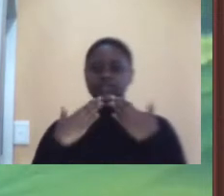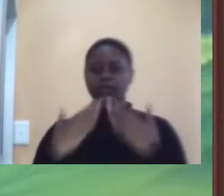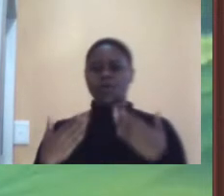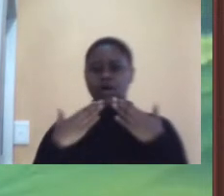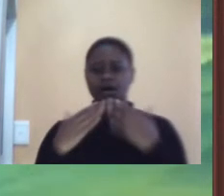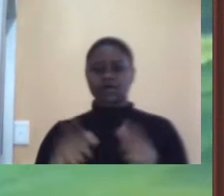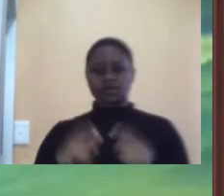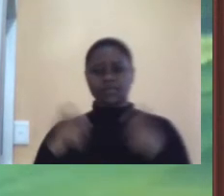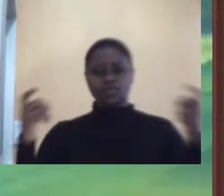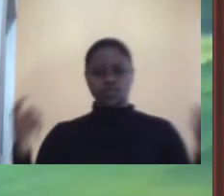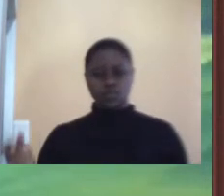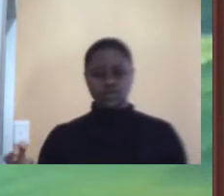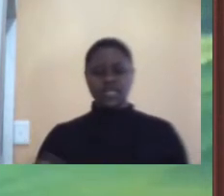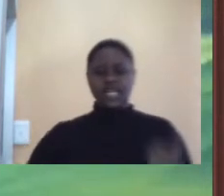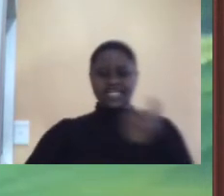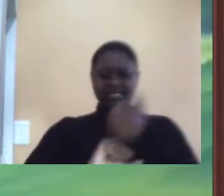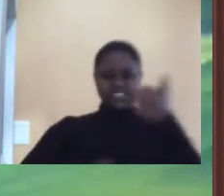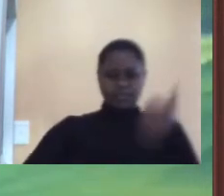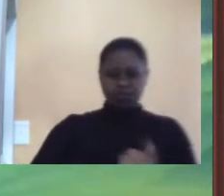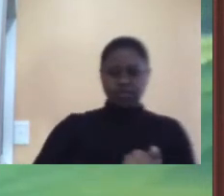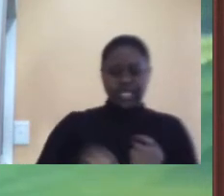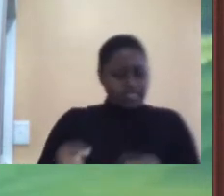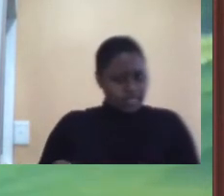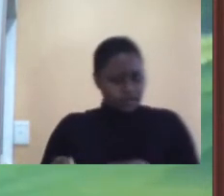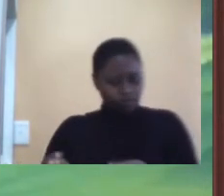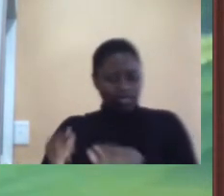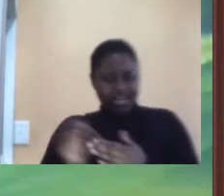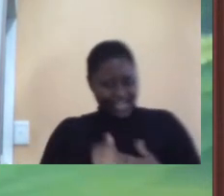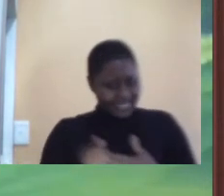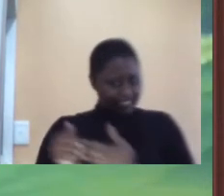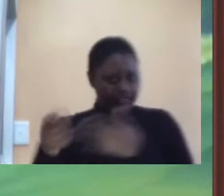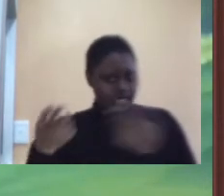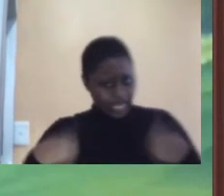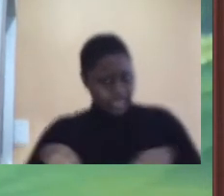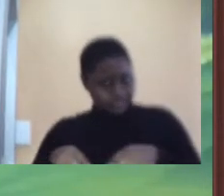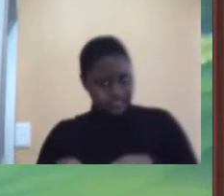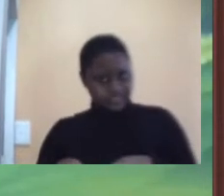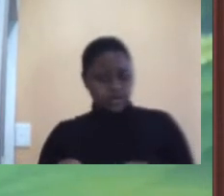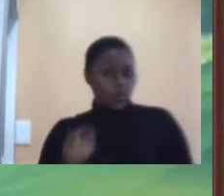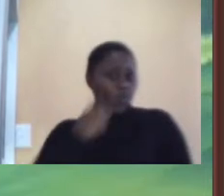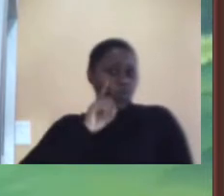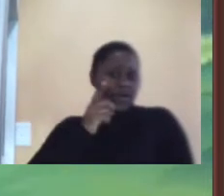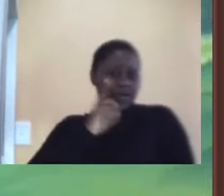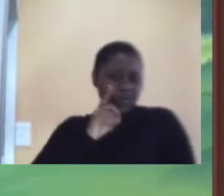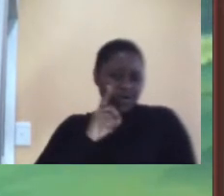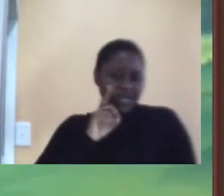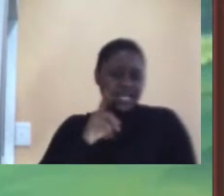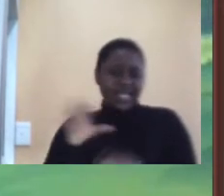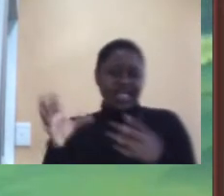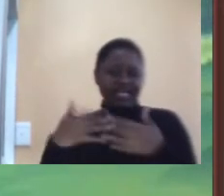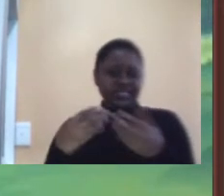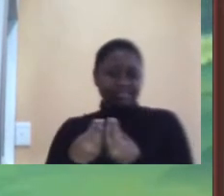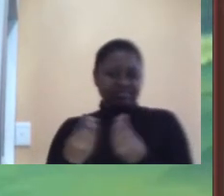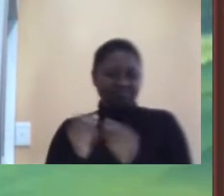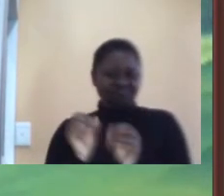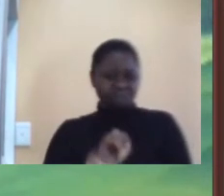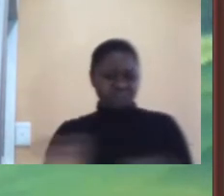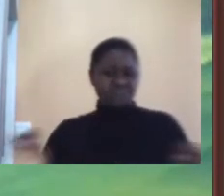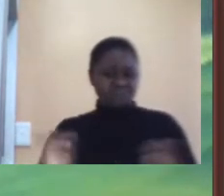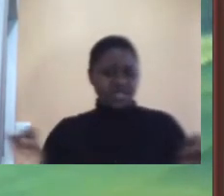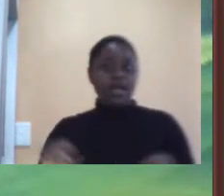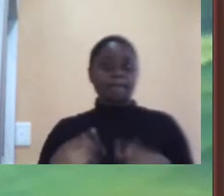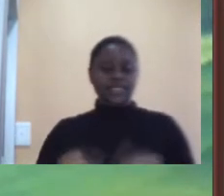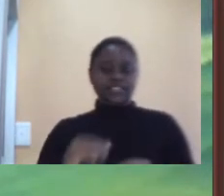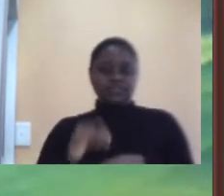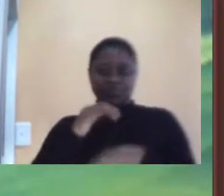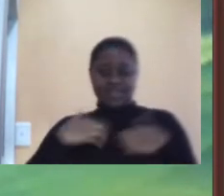kakhulu, sibonga futhi nange-support, nangendlela enisigayida ngayo. Asiboni thina ukukhona okonakalayo, kuyasijabulisa kakhulu